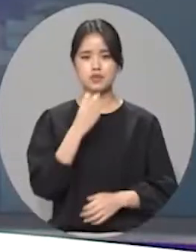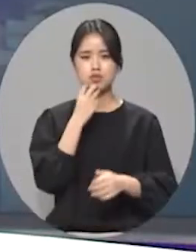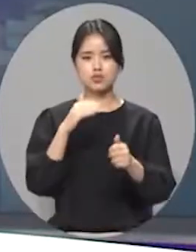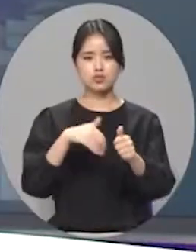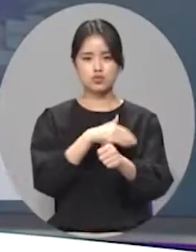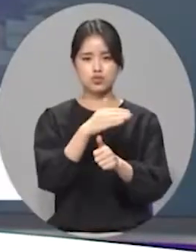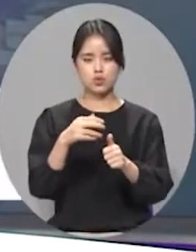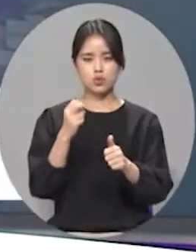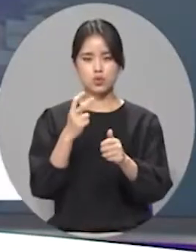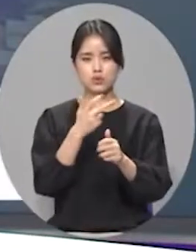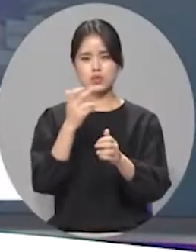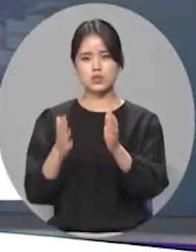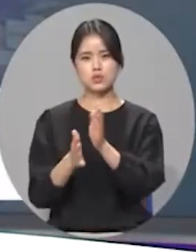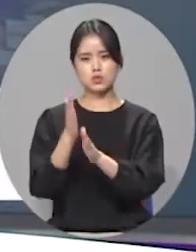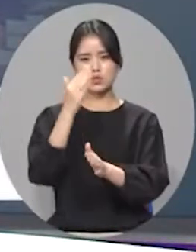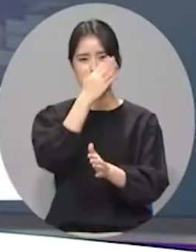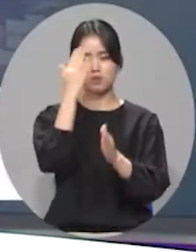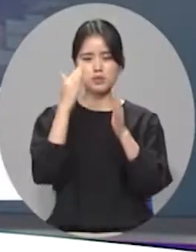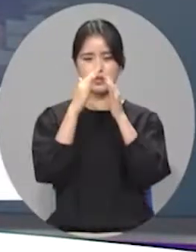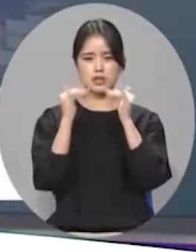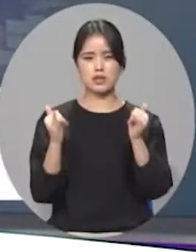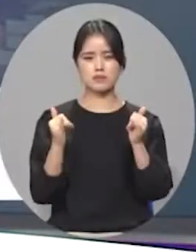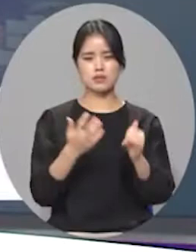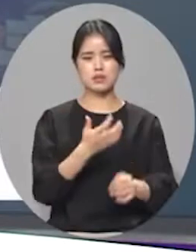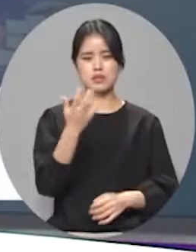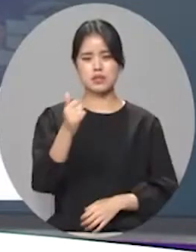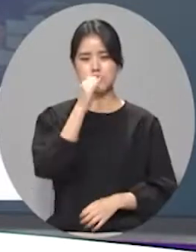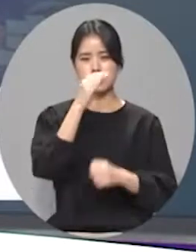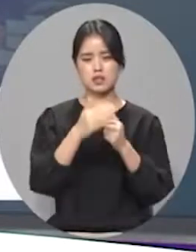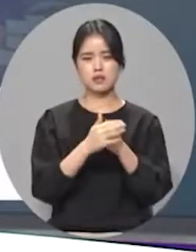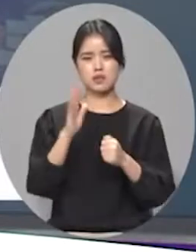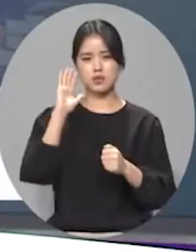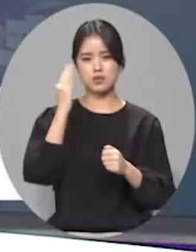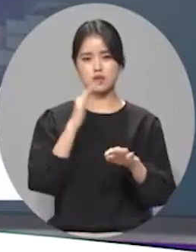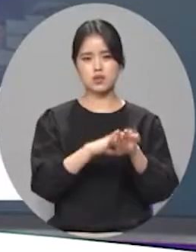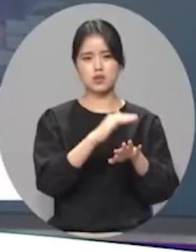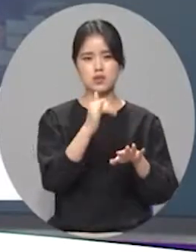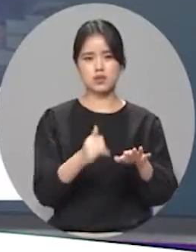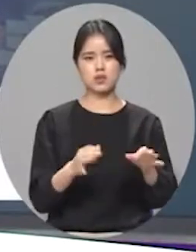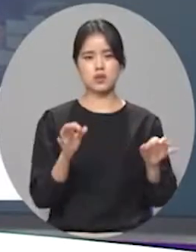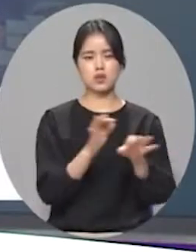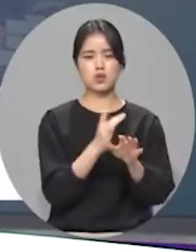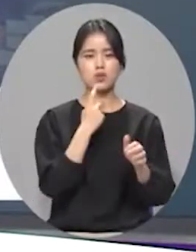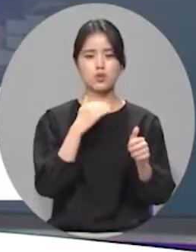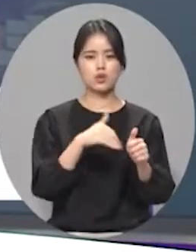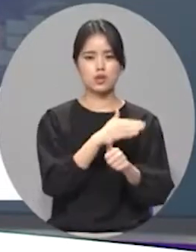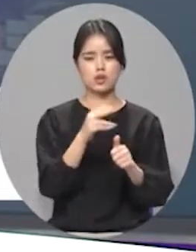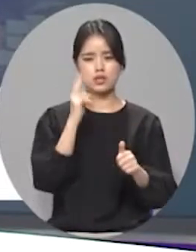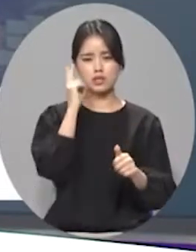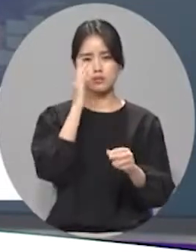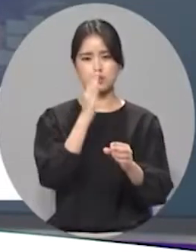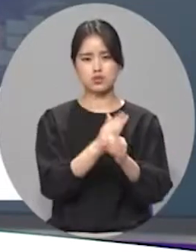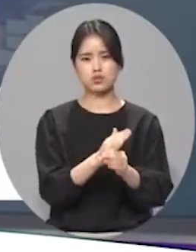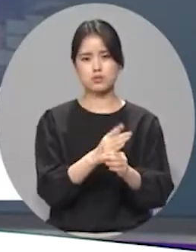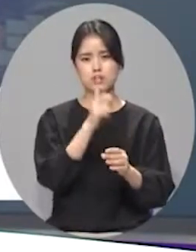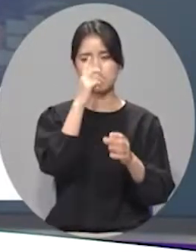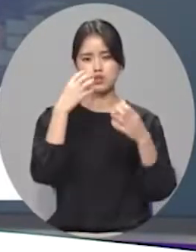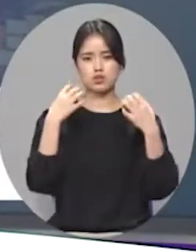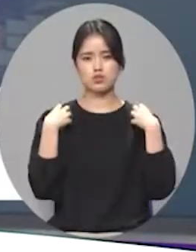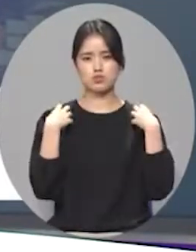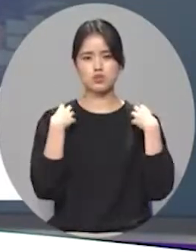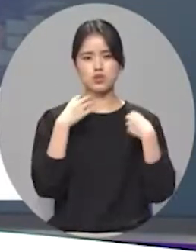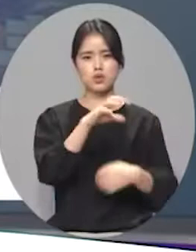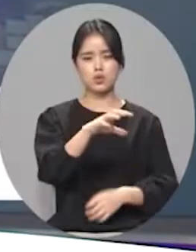수도권으로 대도시로 젊은 사람들이 대거 빠져나가면서 최근 농촌의 소멸 위기가 고조되고 있습니다. 정부는 전국